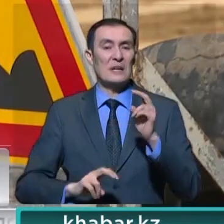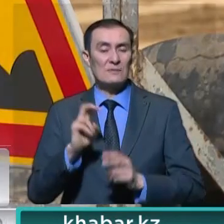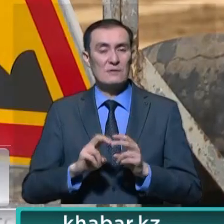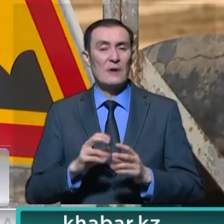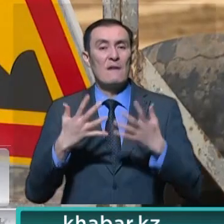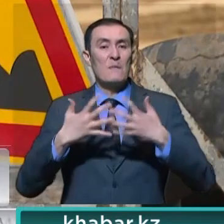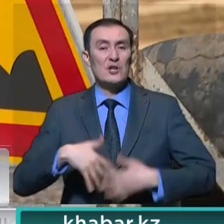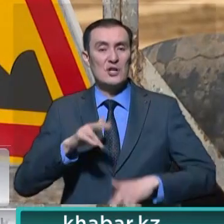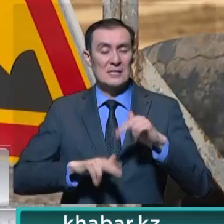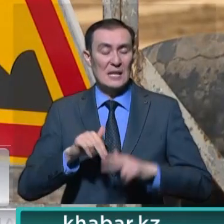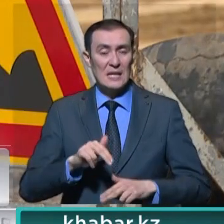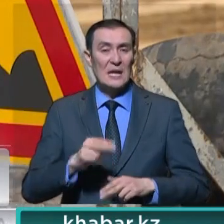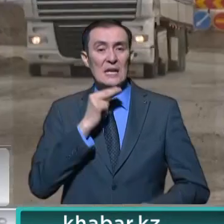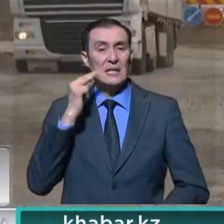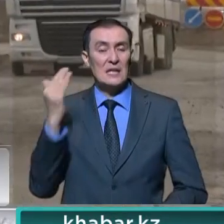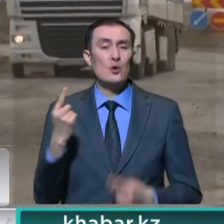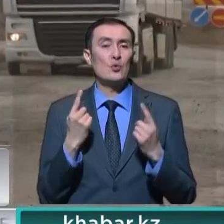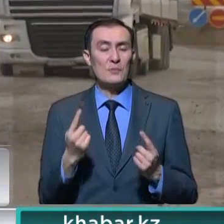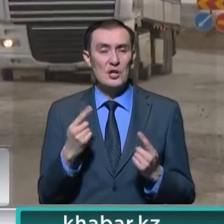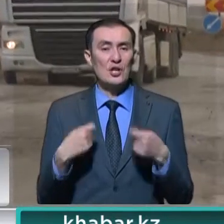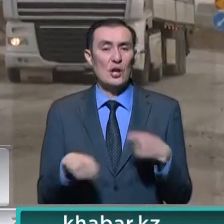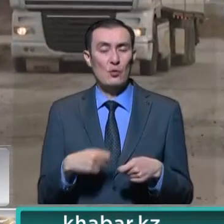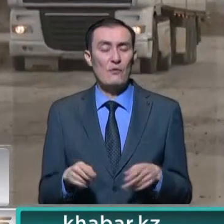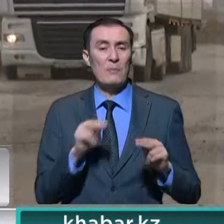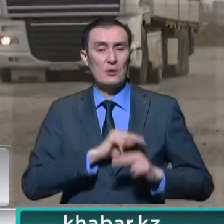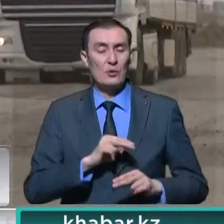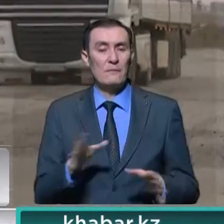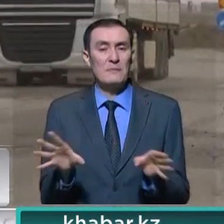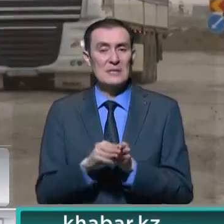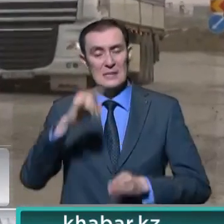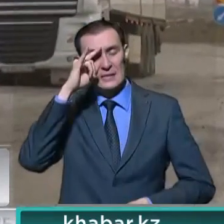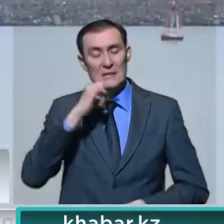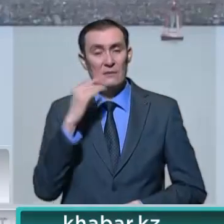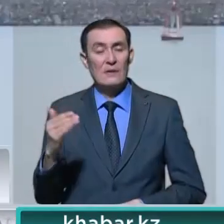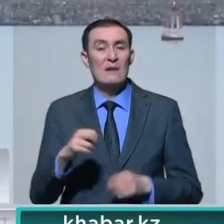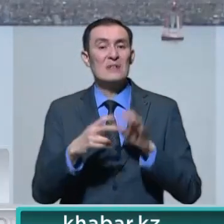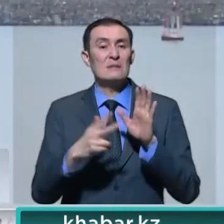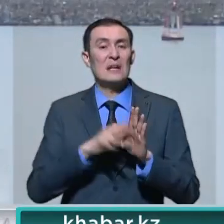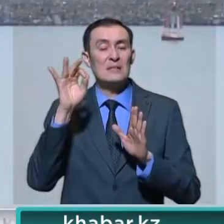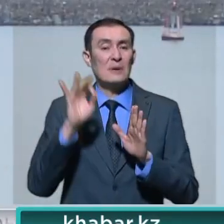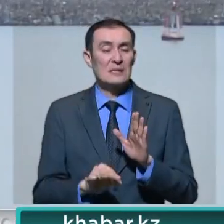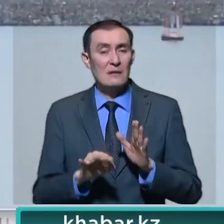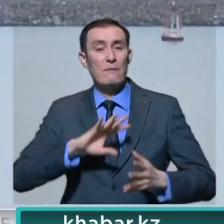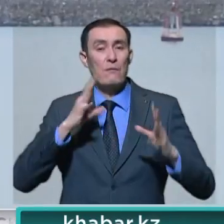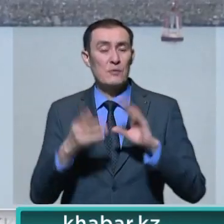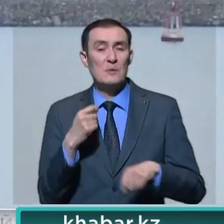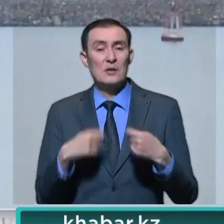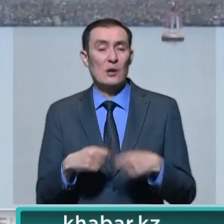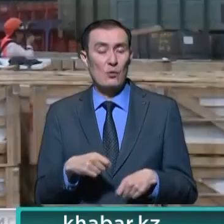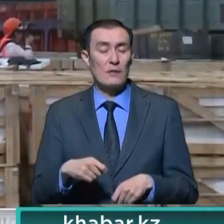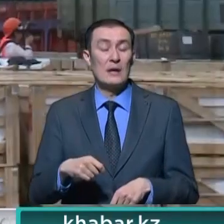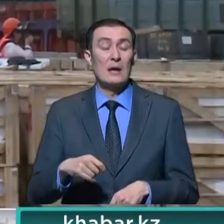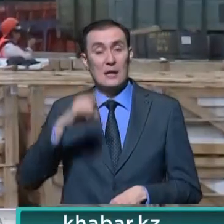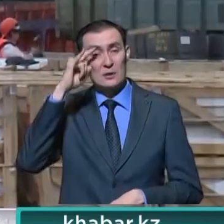машиностроения напомню Китая один из крупнейших торговых партнеров Казахстана на которого приходится 18% В общем товарообороте